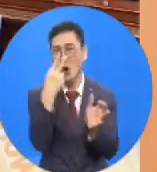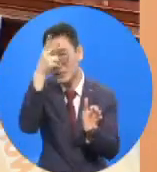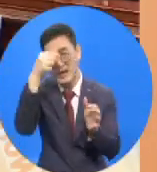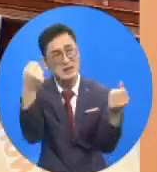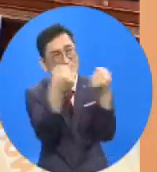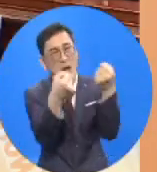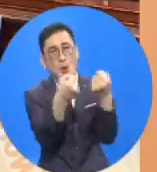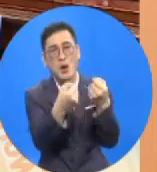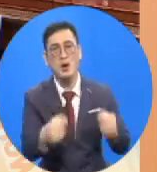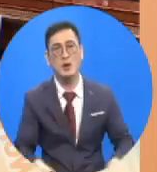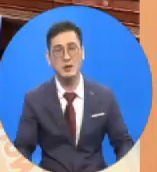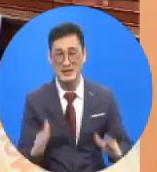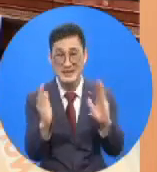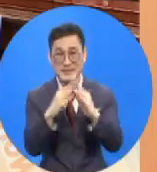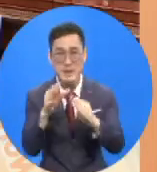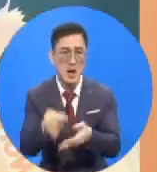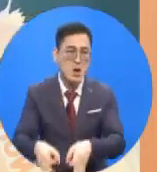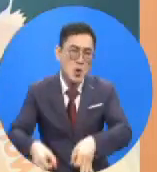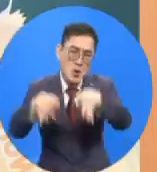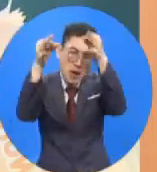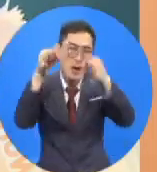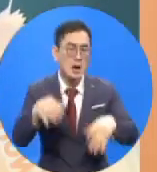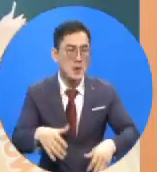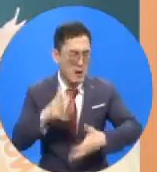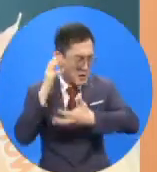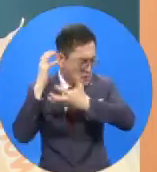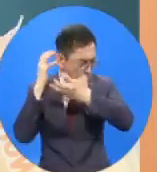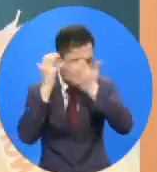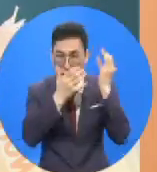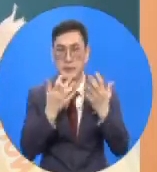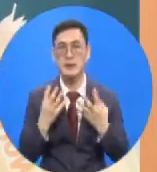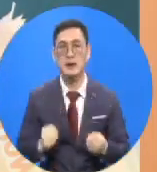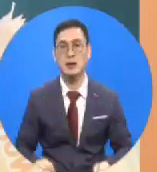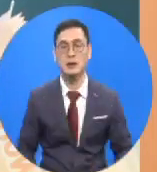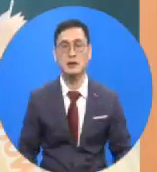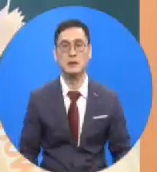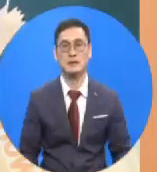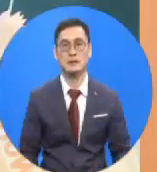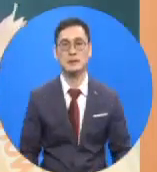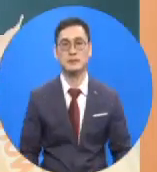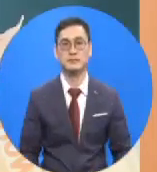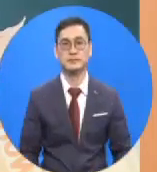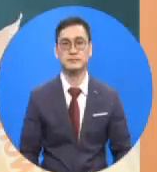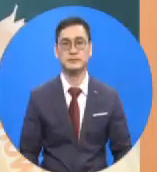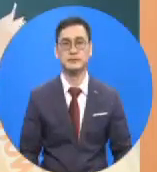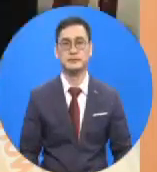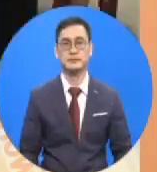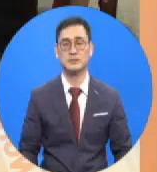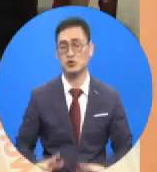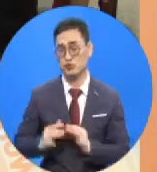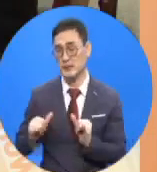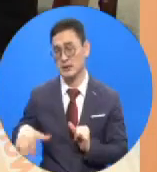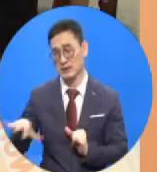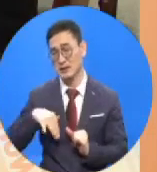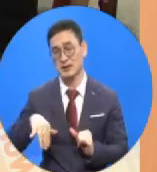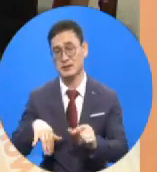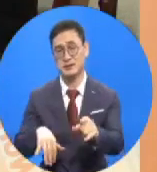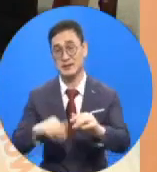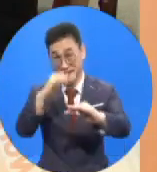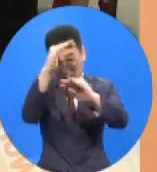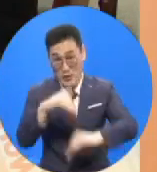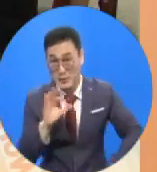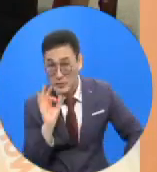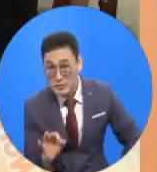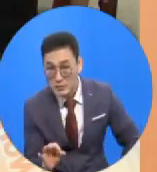너무나 막혀 있는 거죠 물론 뭐 저만 느끼는 건지 모르겠습니다 많은 많은 국민들이 이걸 보시면서 동의를 한 것은